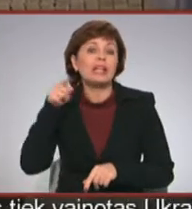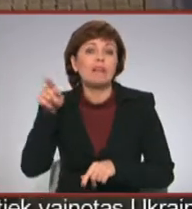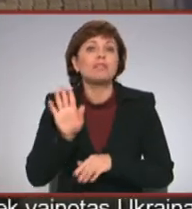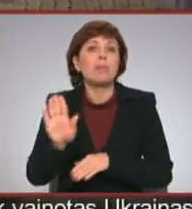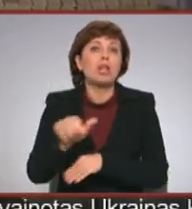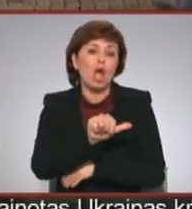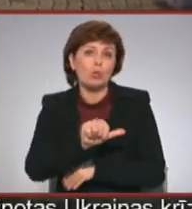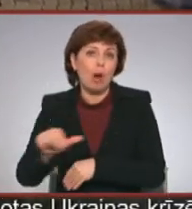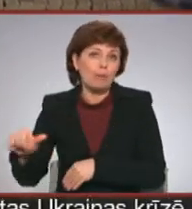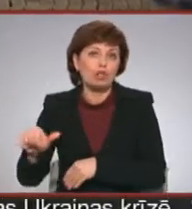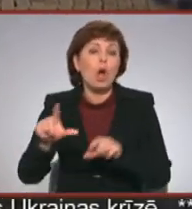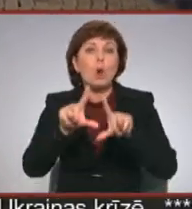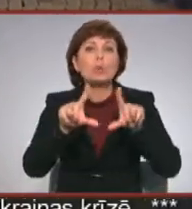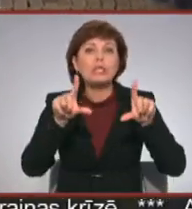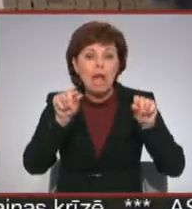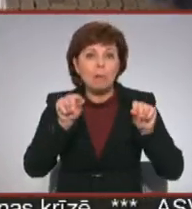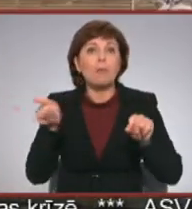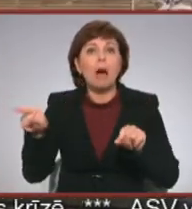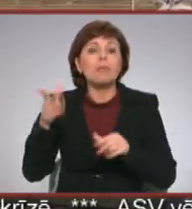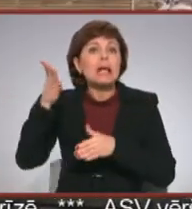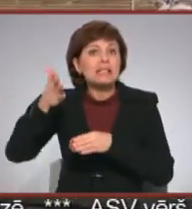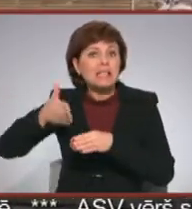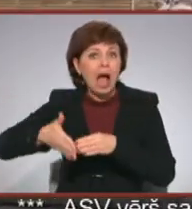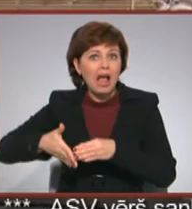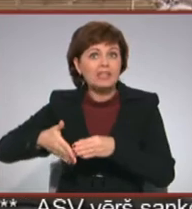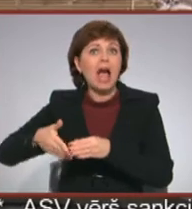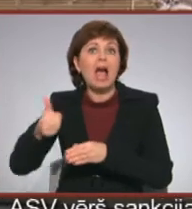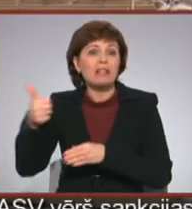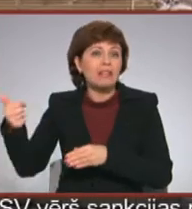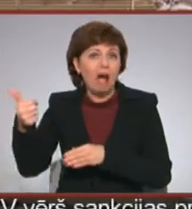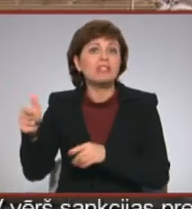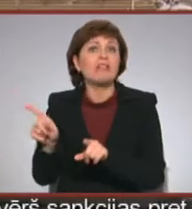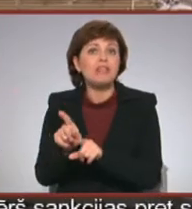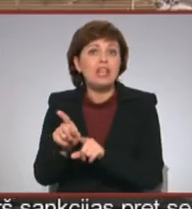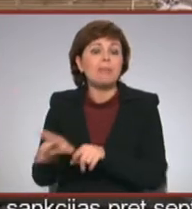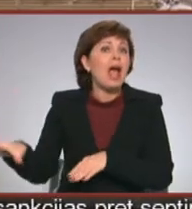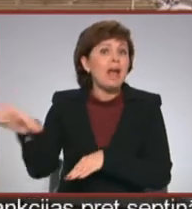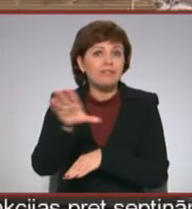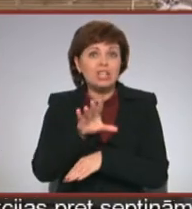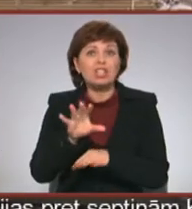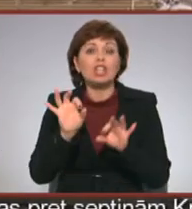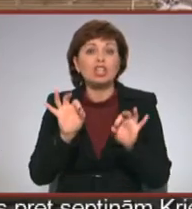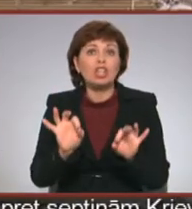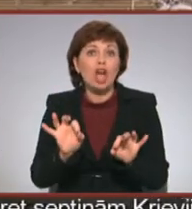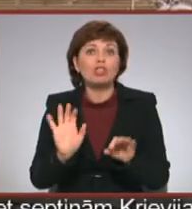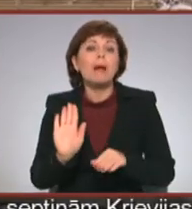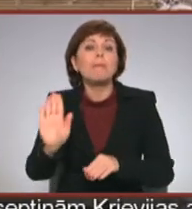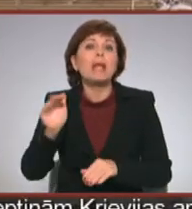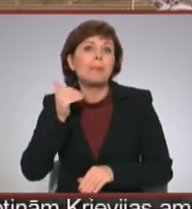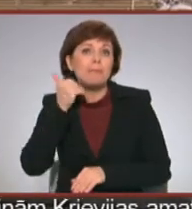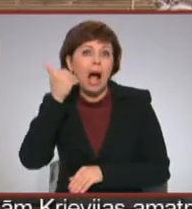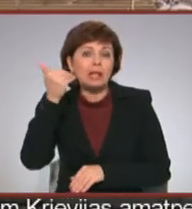reģionu uzņēmumi. Zāģētavas viņiem ir un principā, cik es zinu, viņas lielāko tiesu visas šeit pie Baltijas,